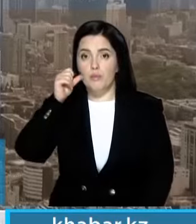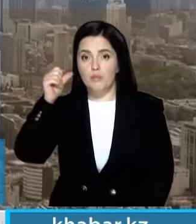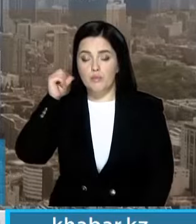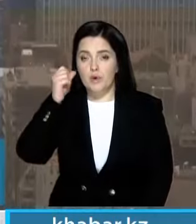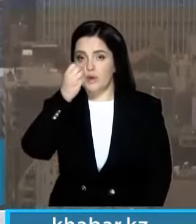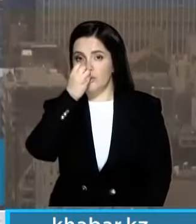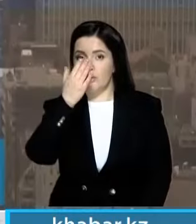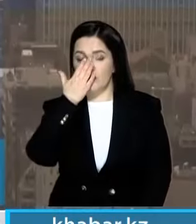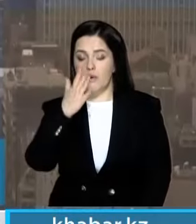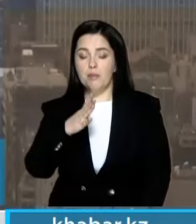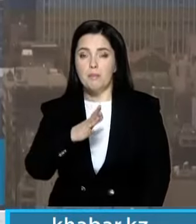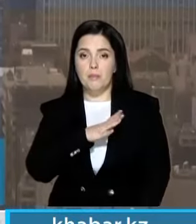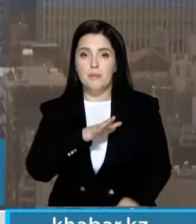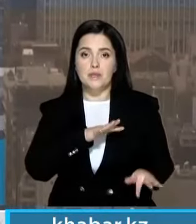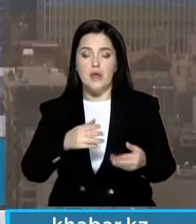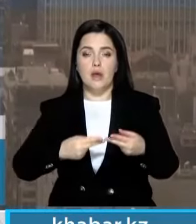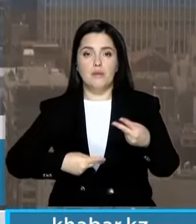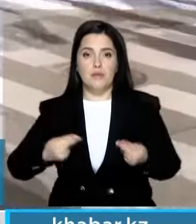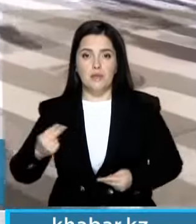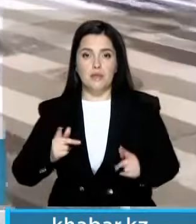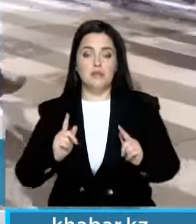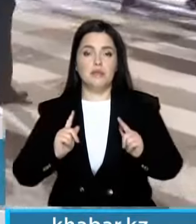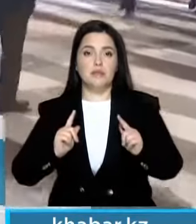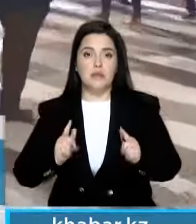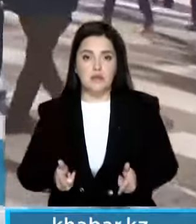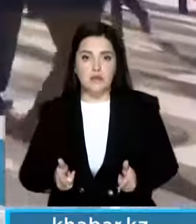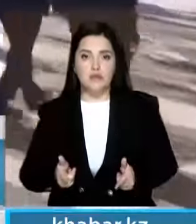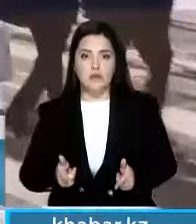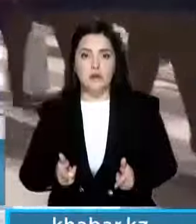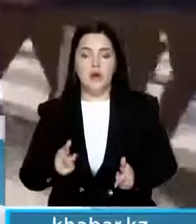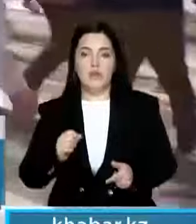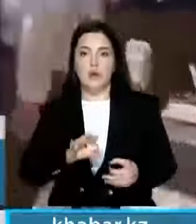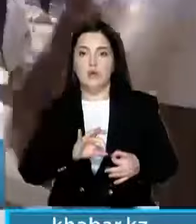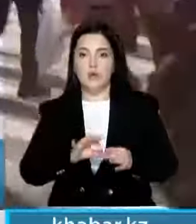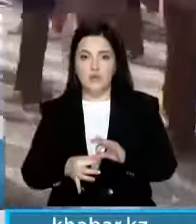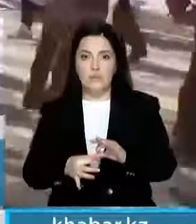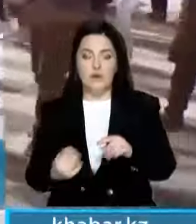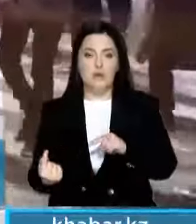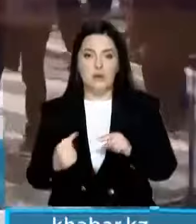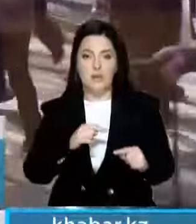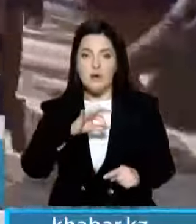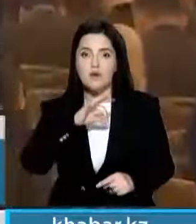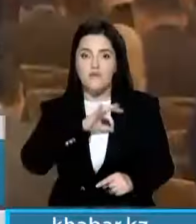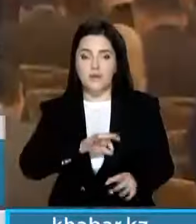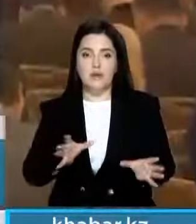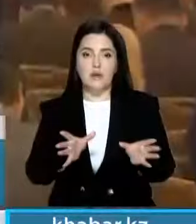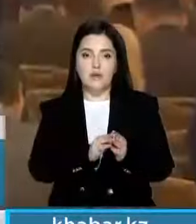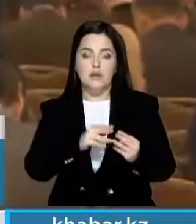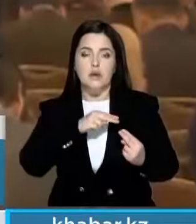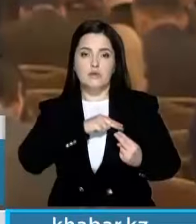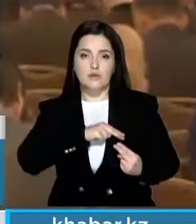при проведении делового форума были подписаны соглашения, которые направлены на углубление взаимовыгодного сотрудничества. Был